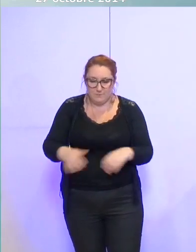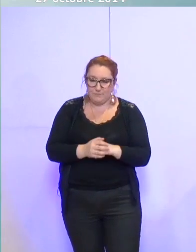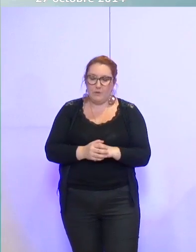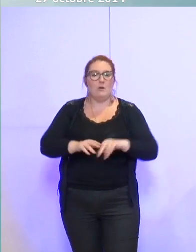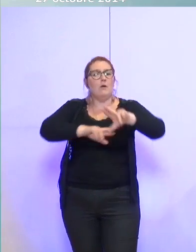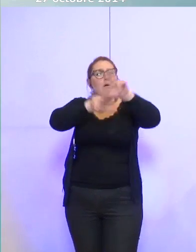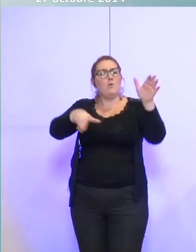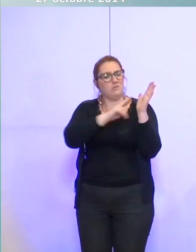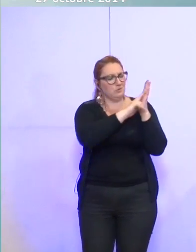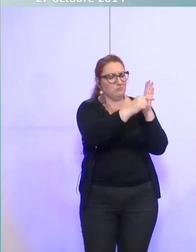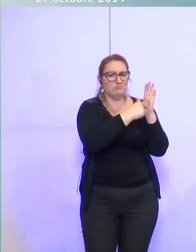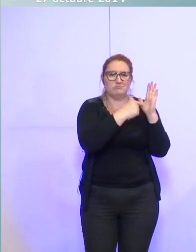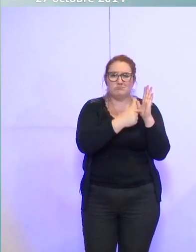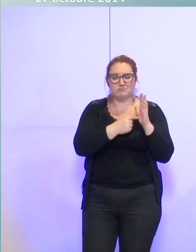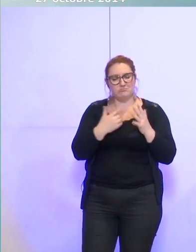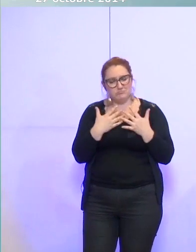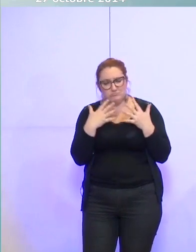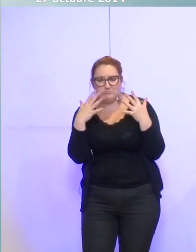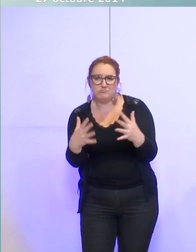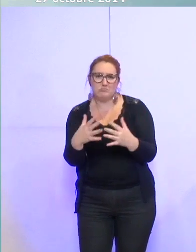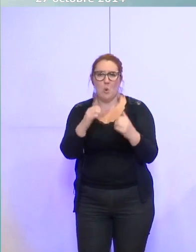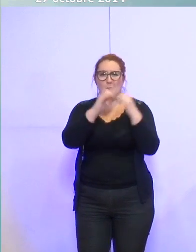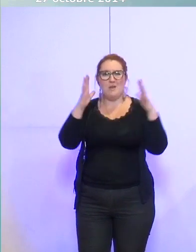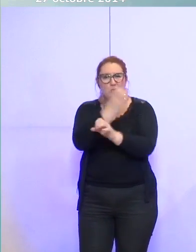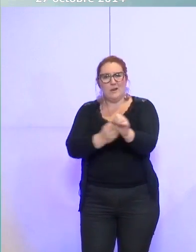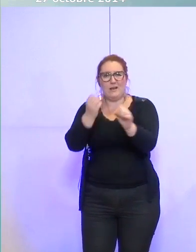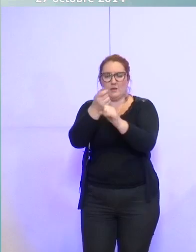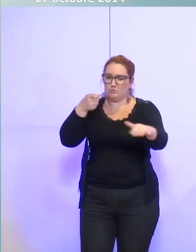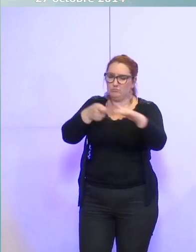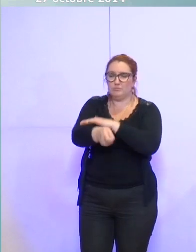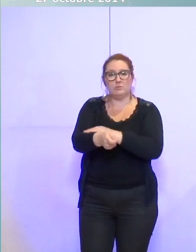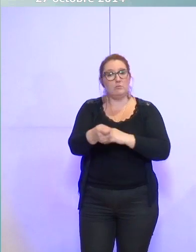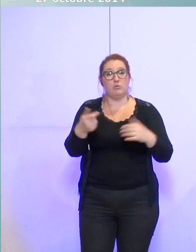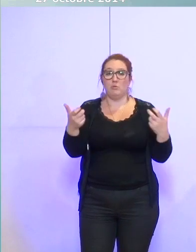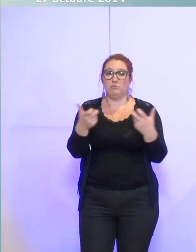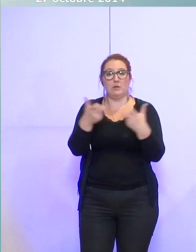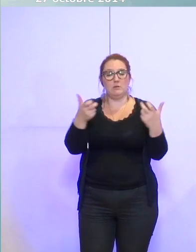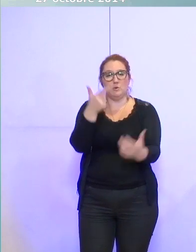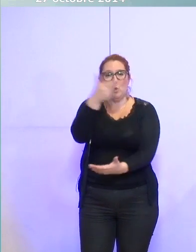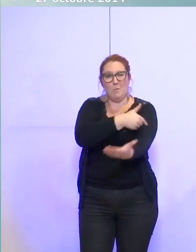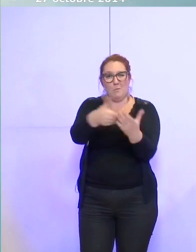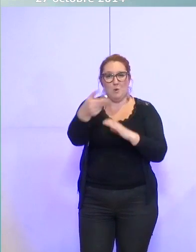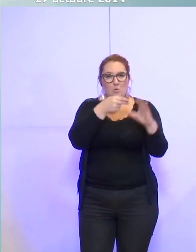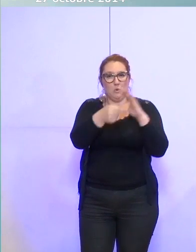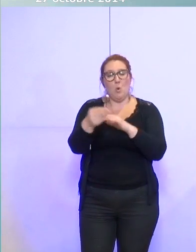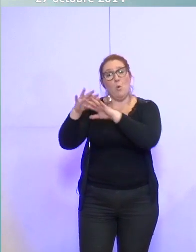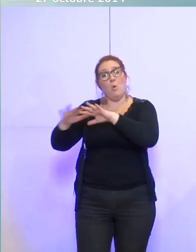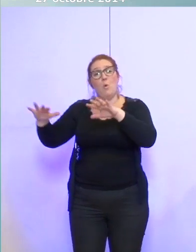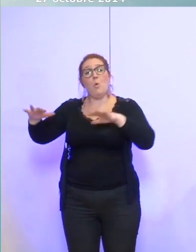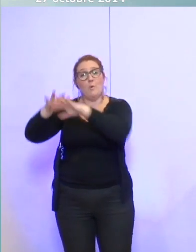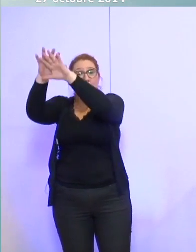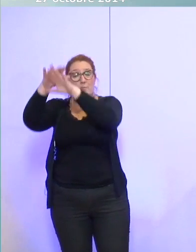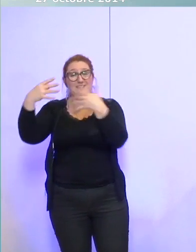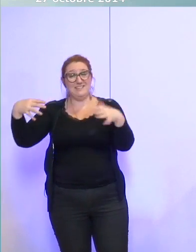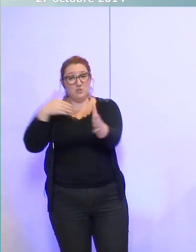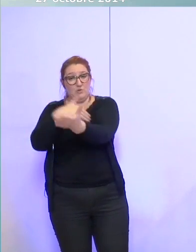engagée à financer le projet de la Maison de la Création pour 2 millions d'euros. Sachez que la région Rhône-Alpes la finance à 19 millions d'euros et la métro